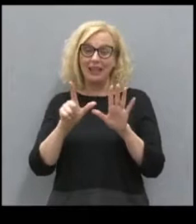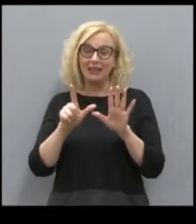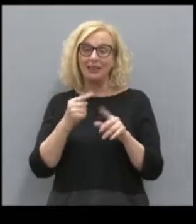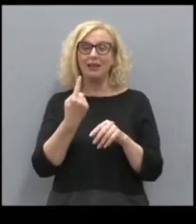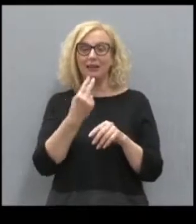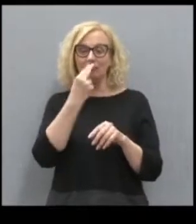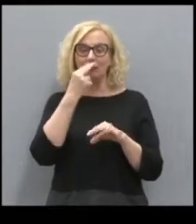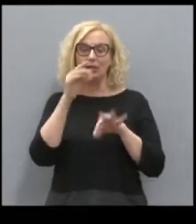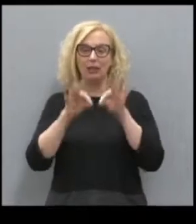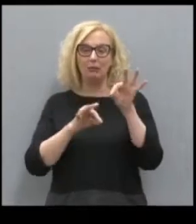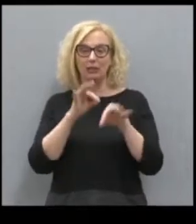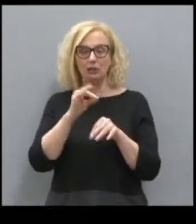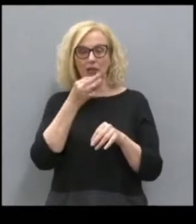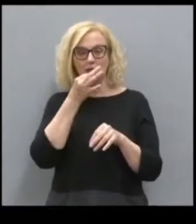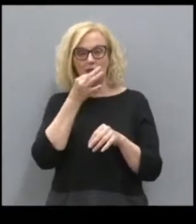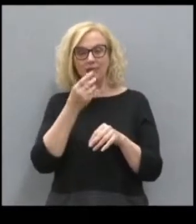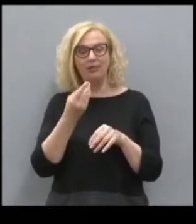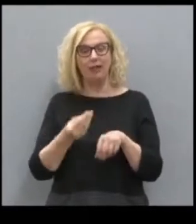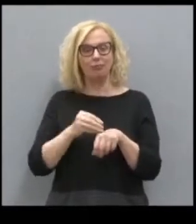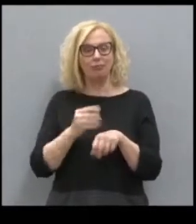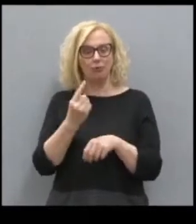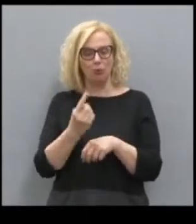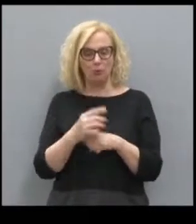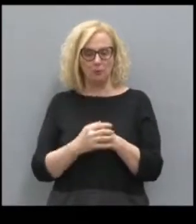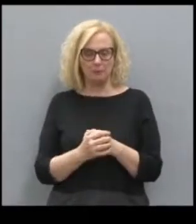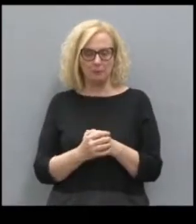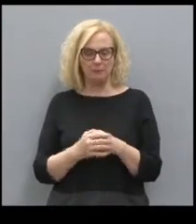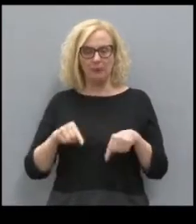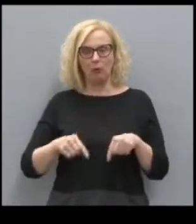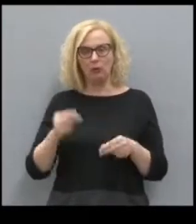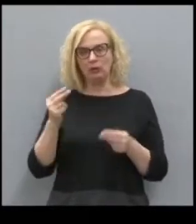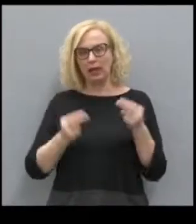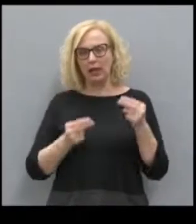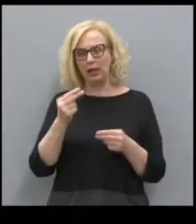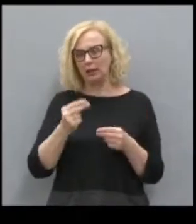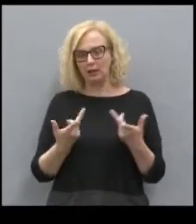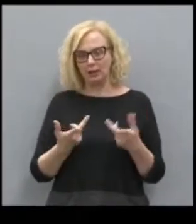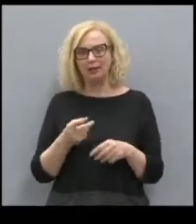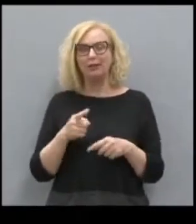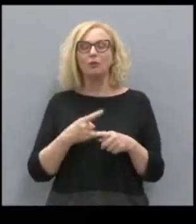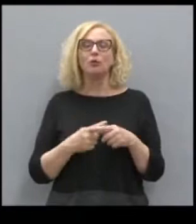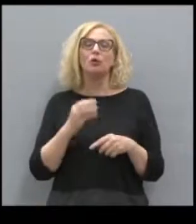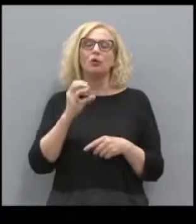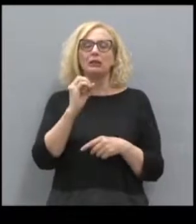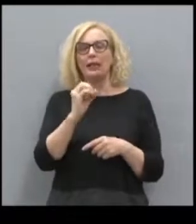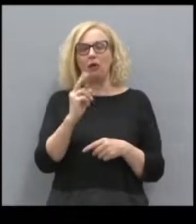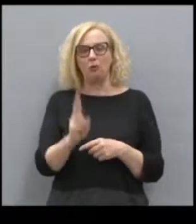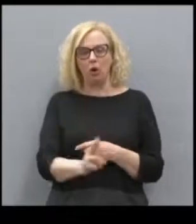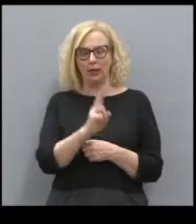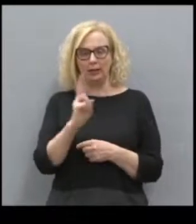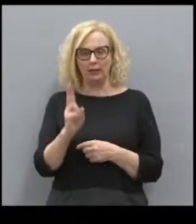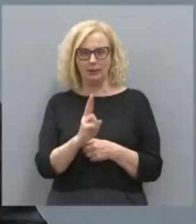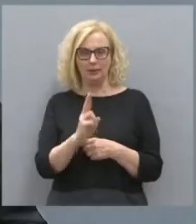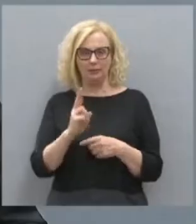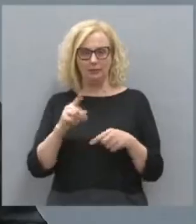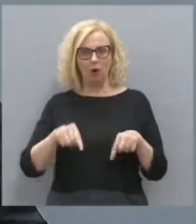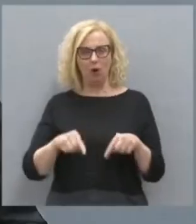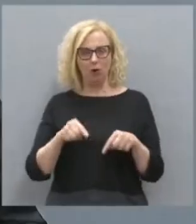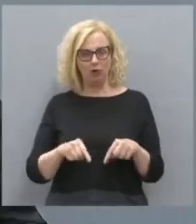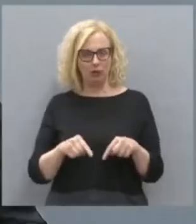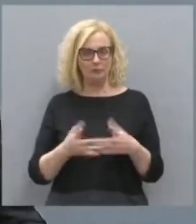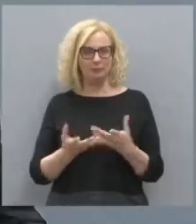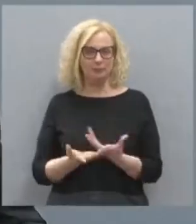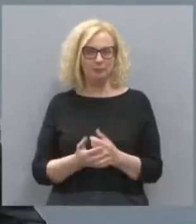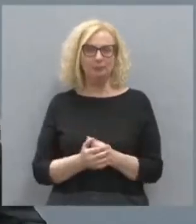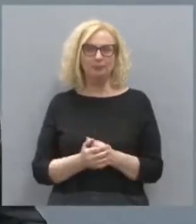in rianimazione questi sono i dati 00 decessi questi sono i dati di oggi che